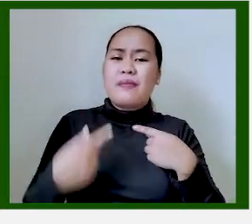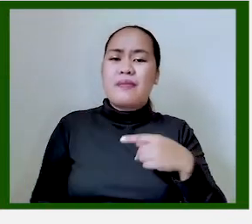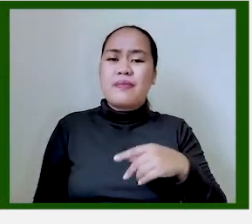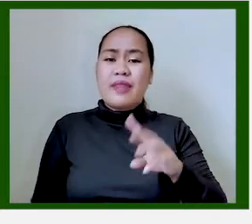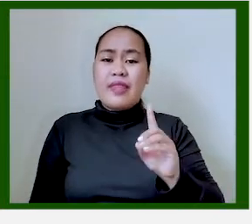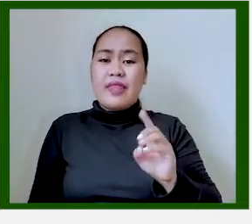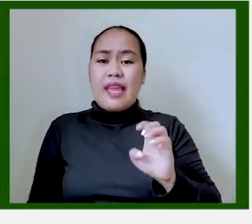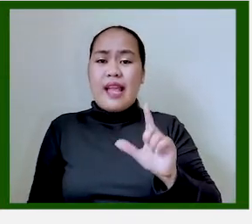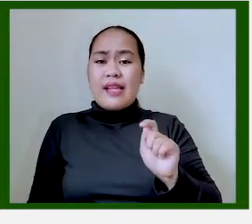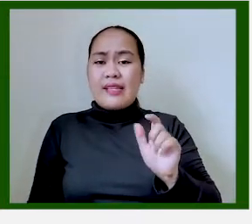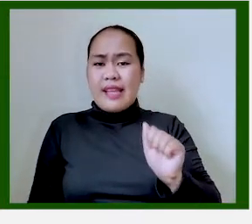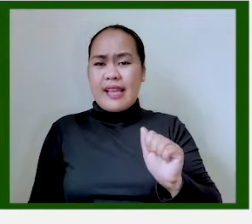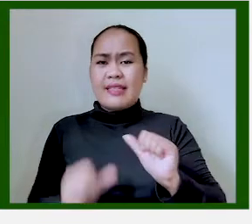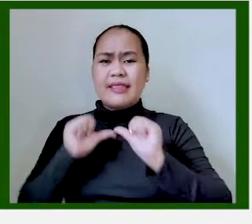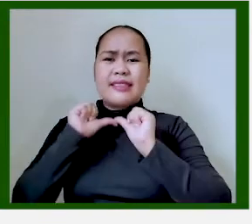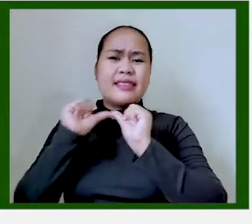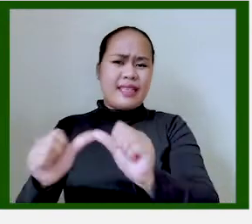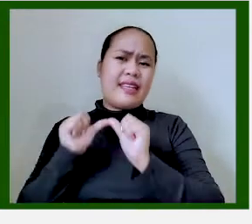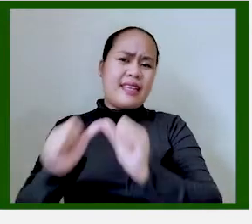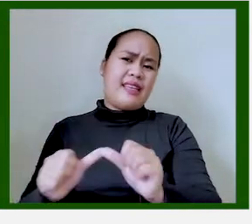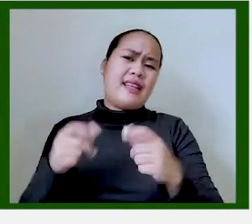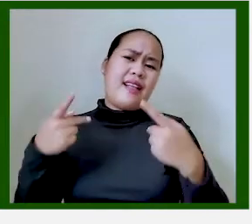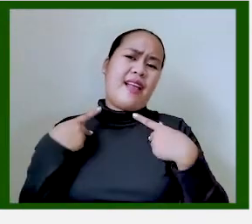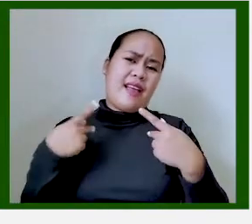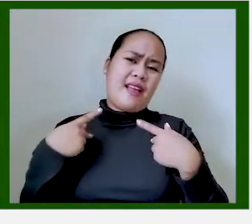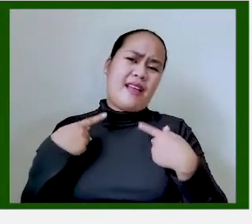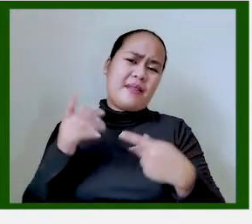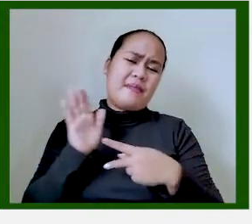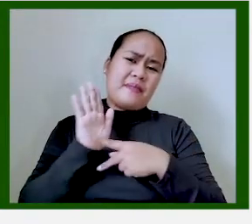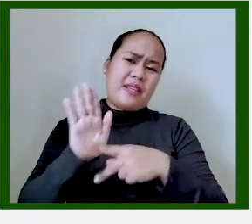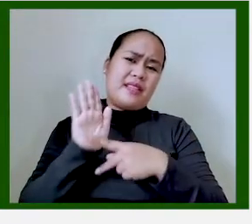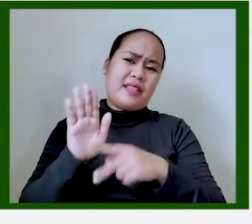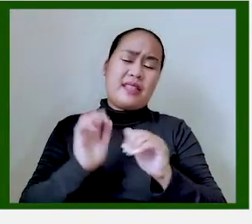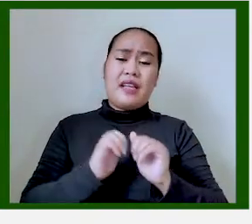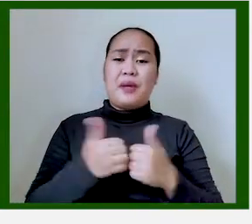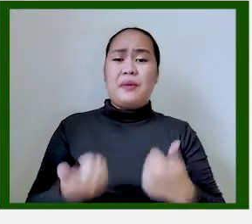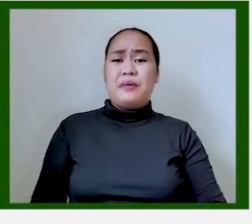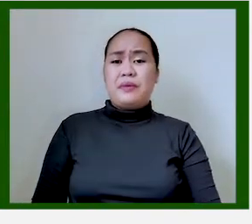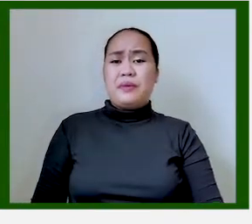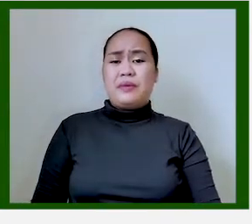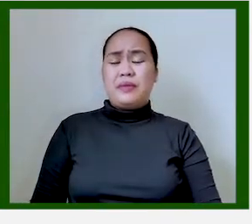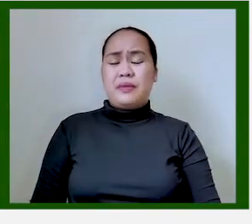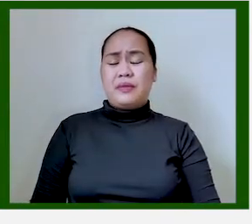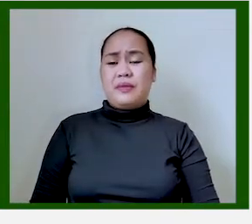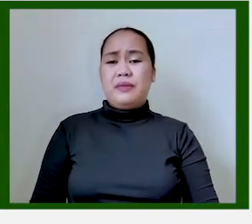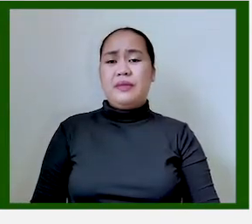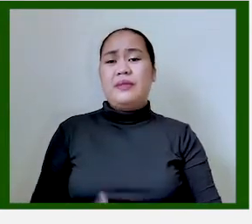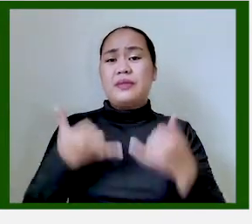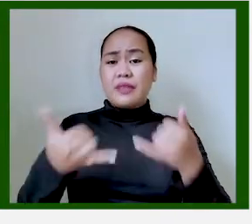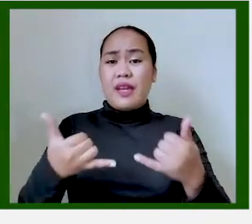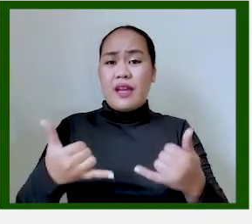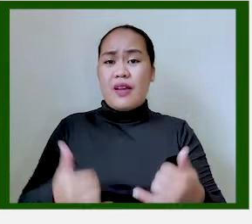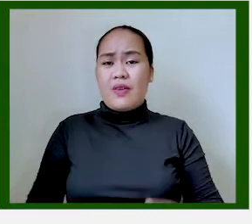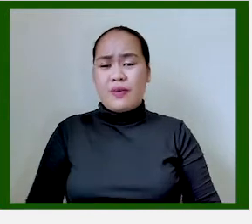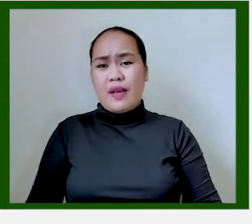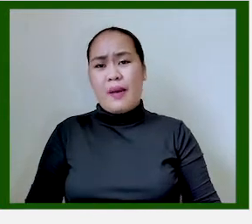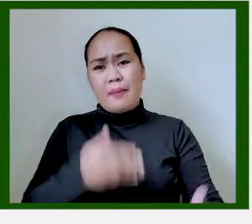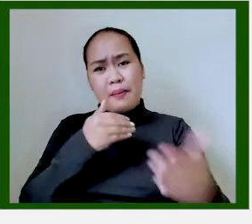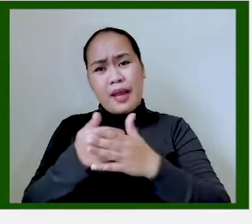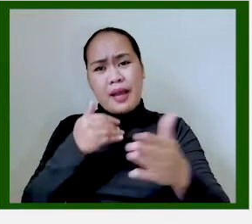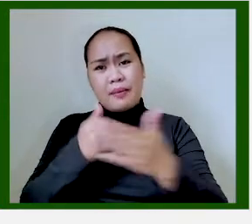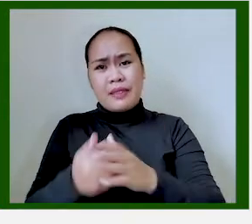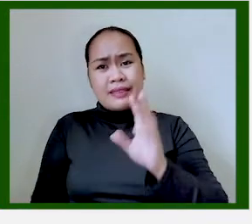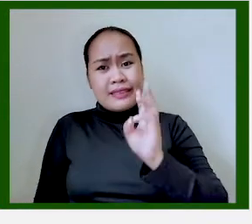of COVID is still there. And, pumapalo na naman tayo ng almost, no, malapit na tayo mag